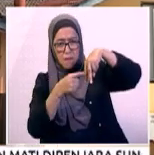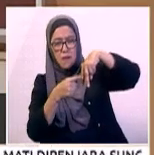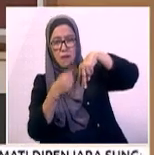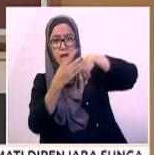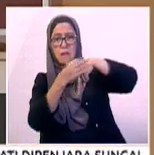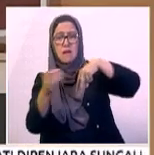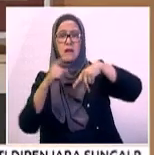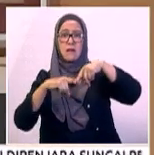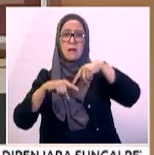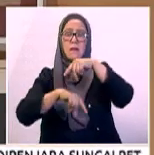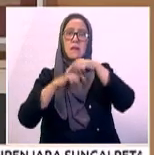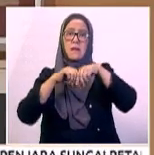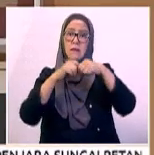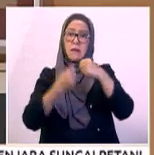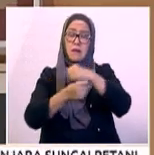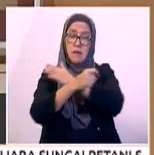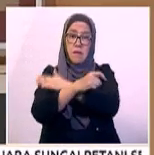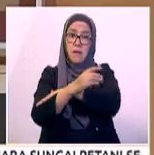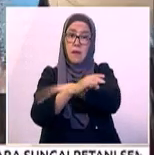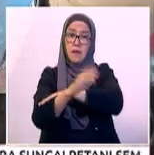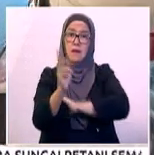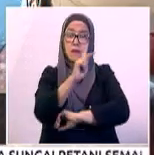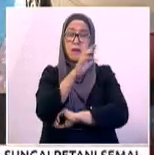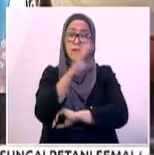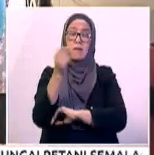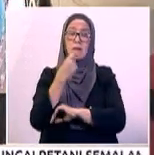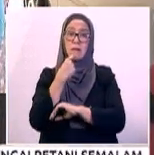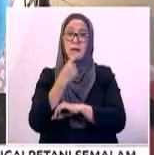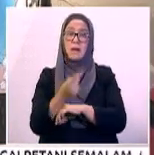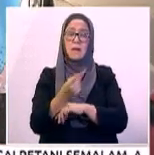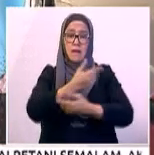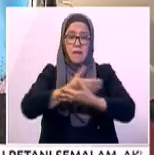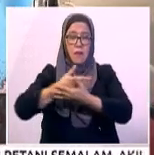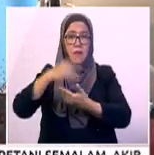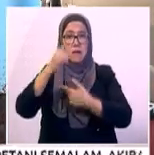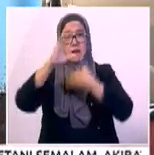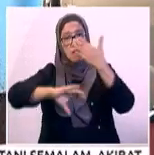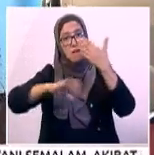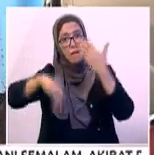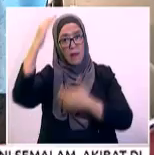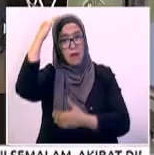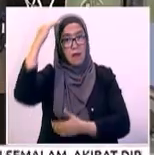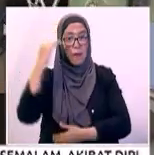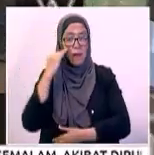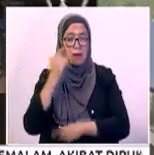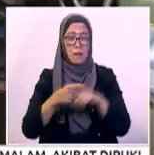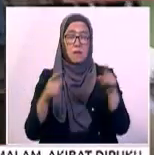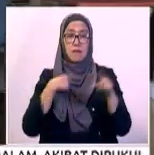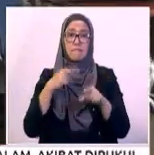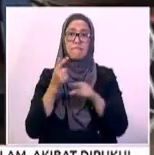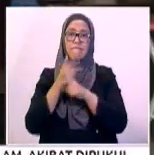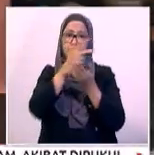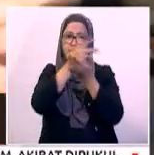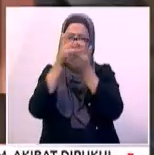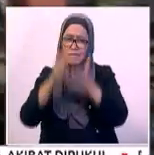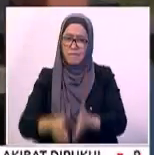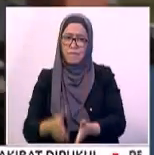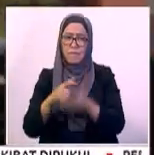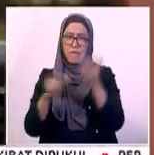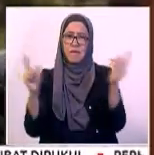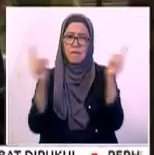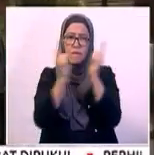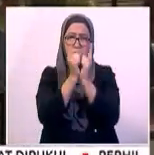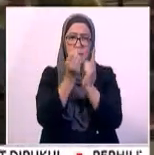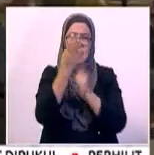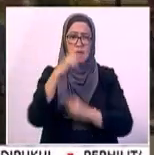mengalami cedera ringan di kepala. Kru kami yang meninjau unit kecemasan dan trauma hospital ini petang tadi telah menemui beberapa ahli keluarga mangsa